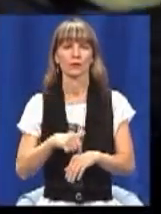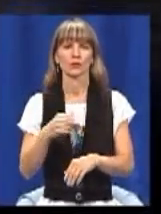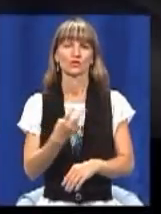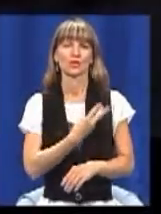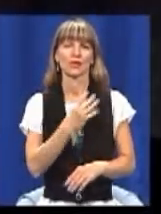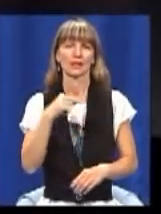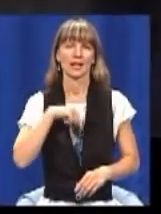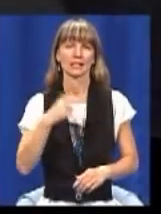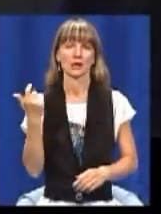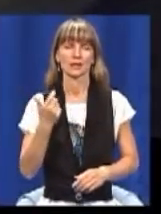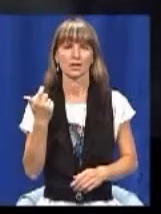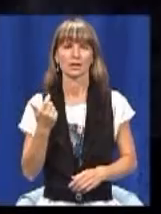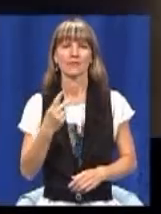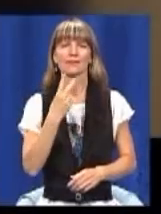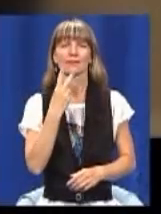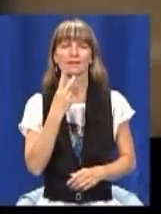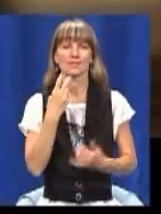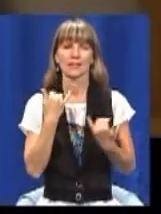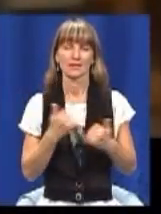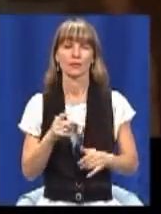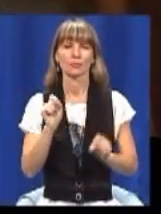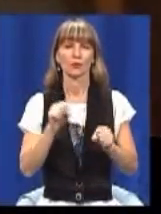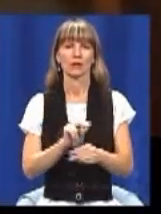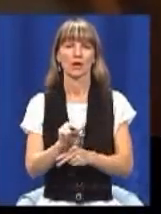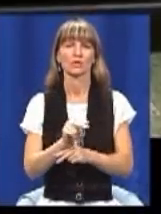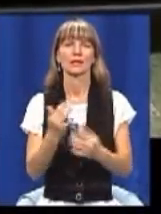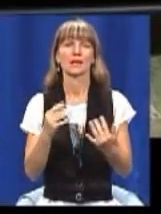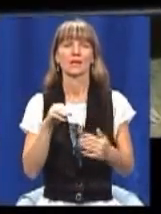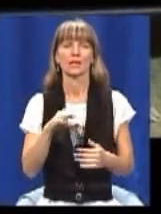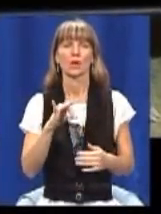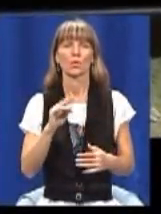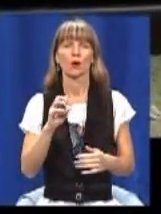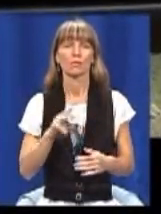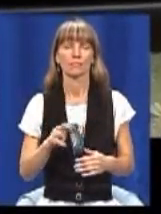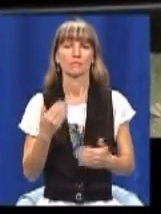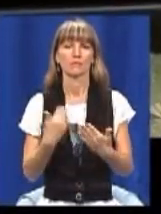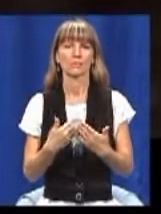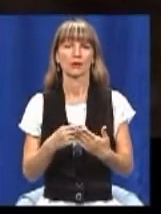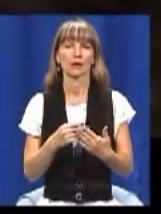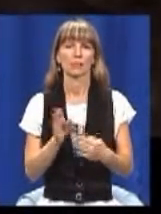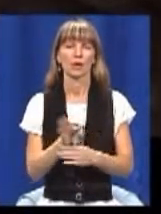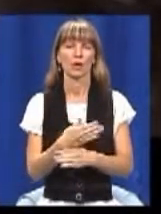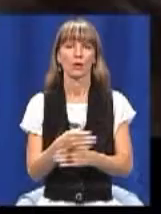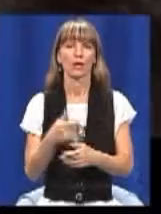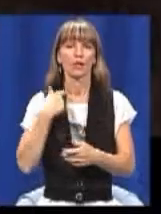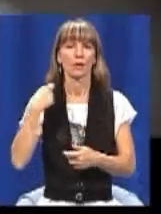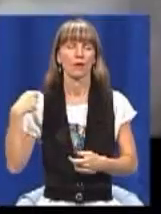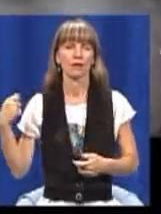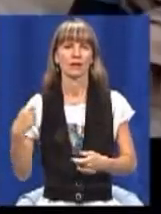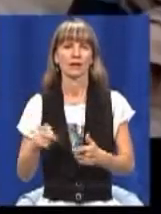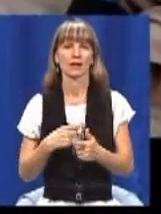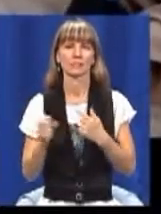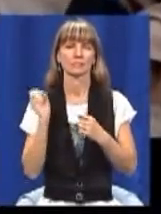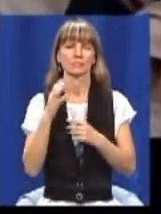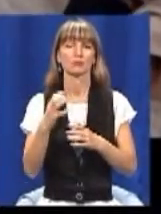та настрій господаря. Дивно, але її можна навчити деяким трюкам, наприклад, прогулянкам на повідку або подачі м'ячика.